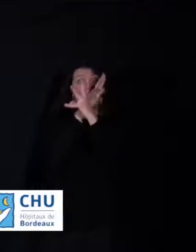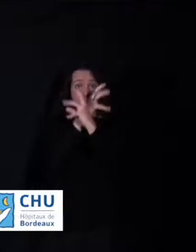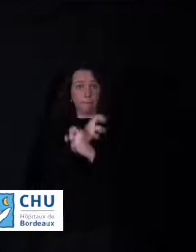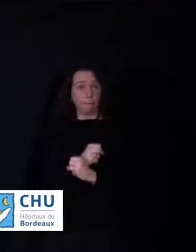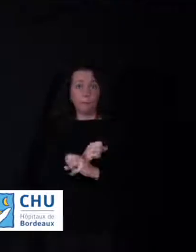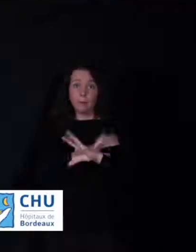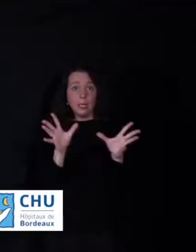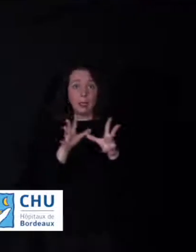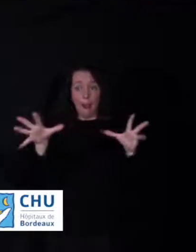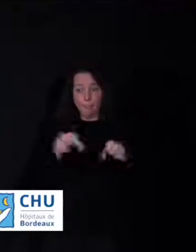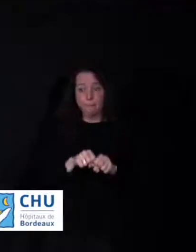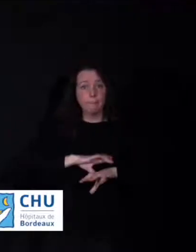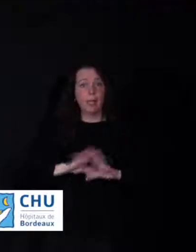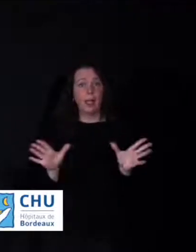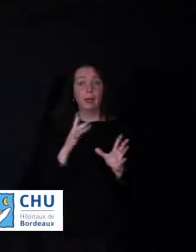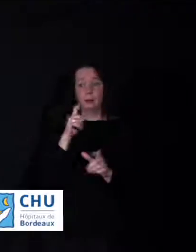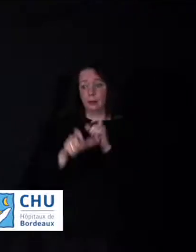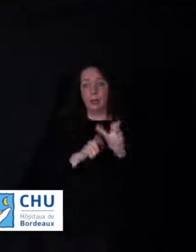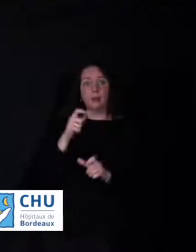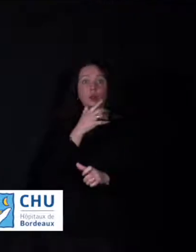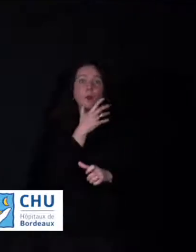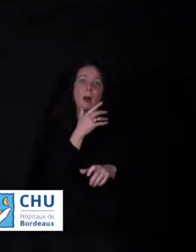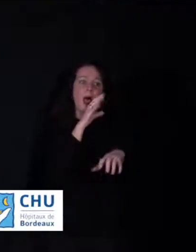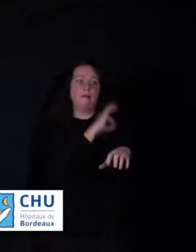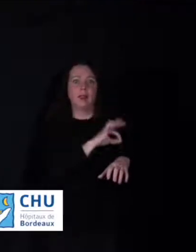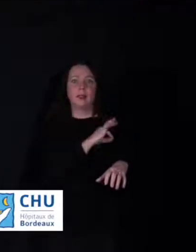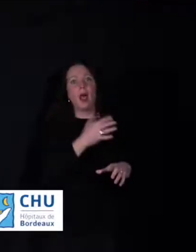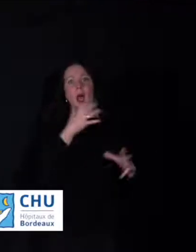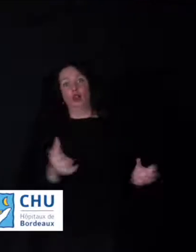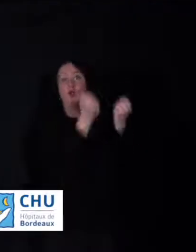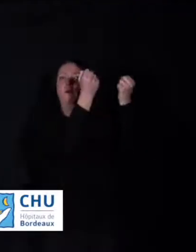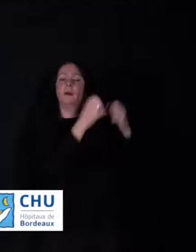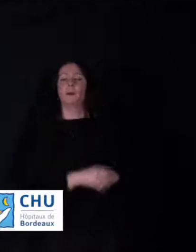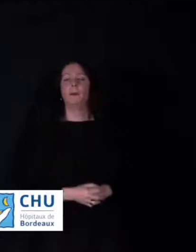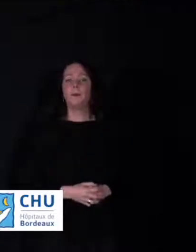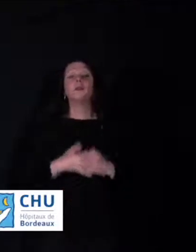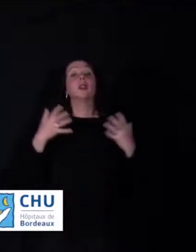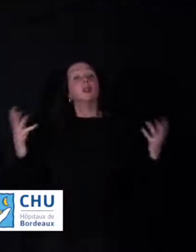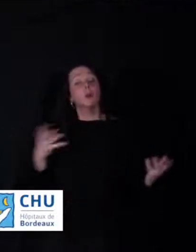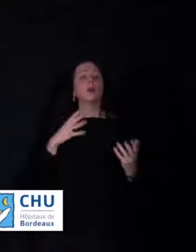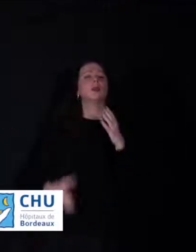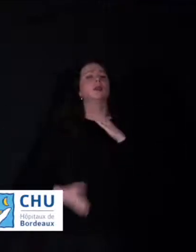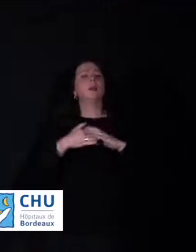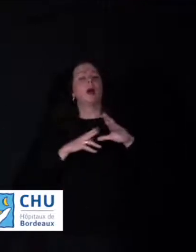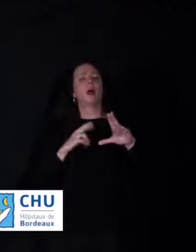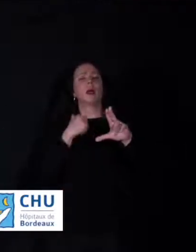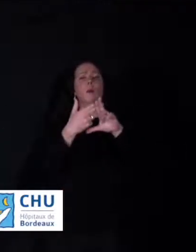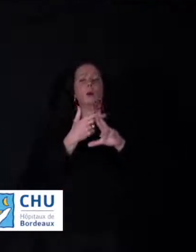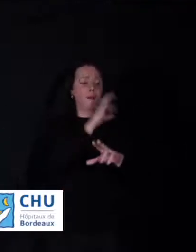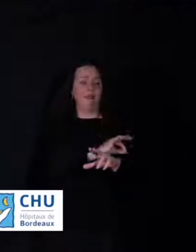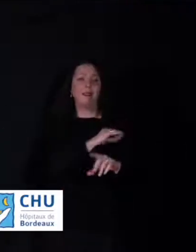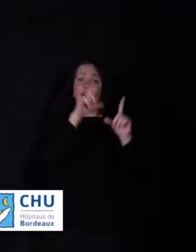nos proches qui auraient une contre-indication au vaccin. Donc, ce vaccin, pour répondre à ma question initiale, est bien